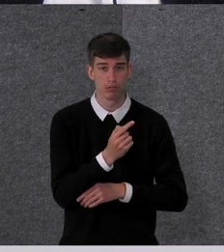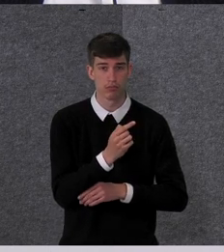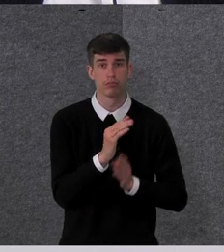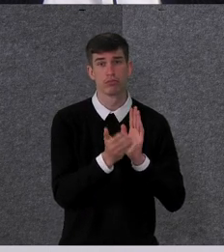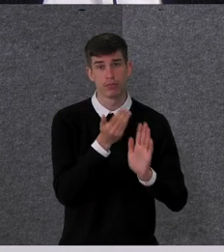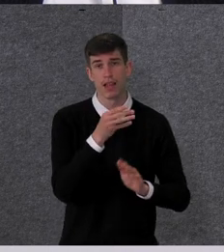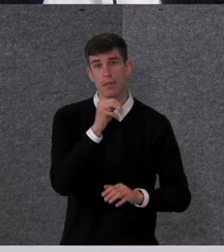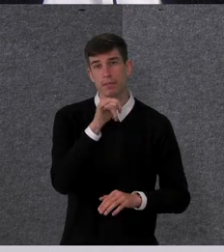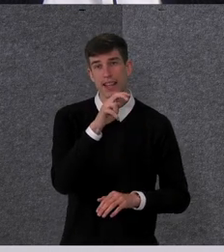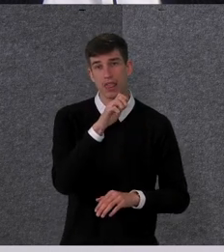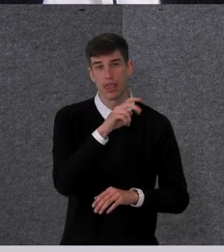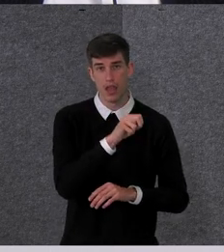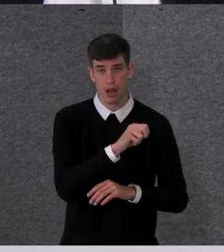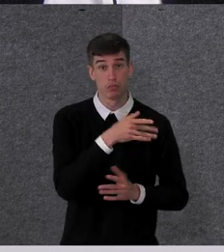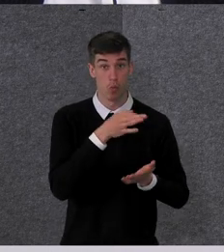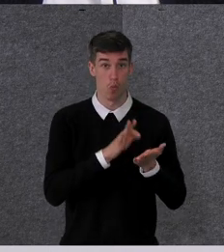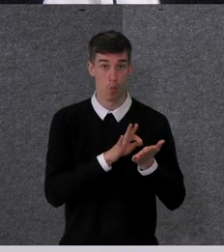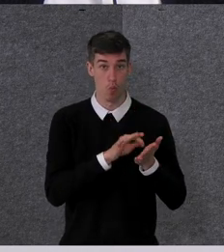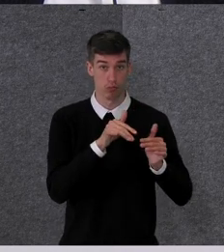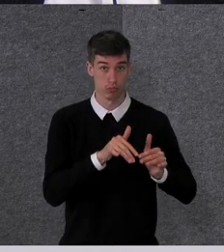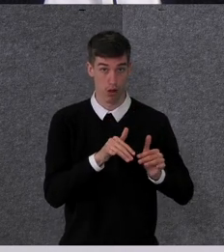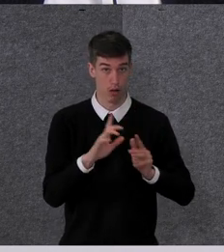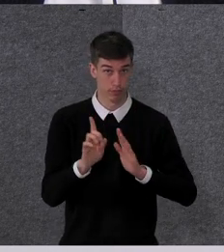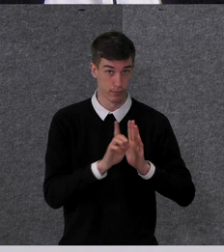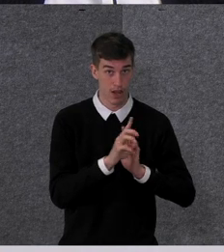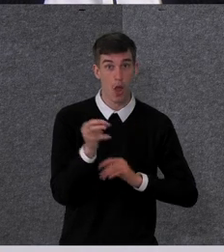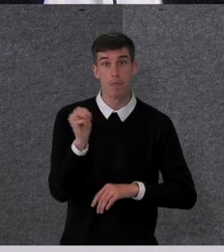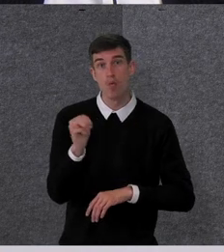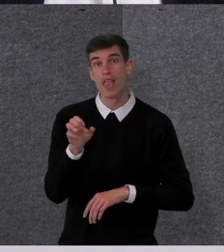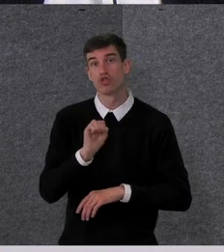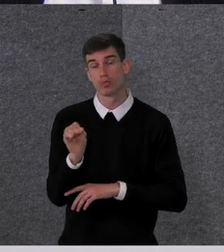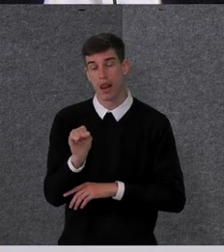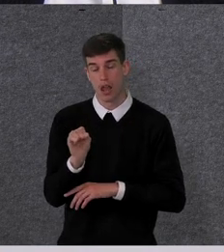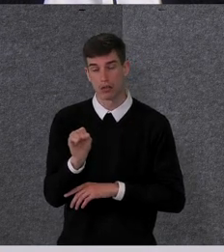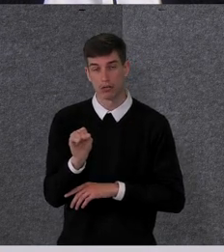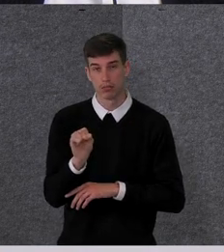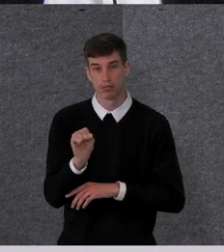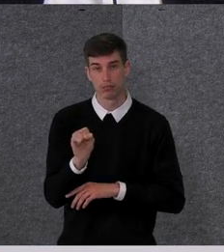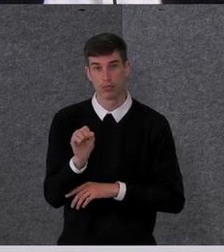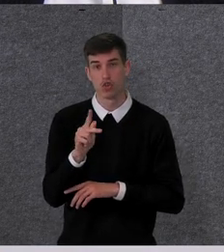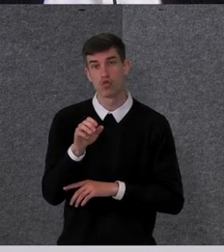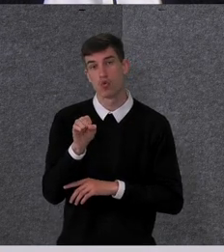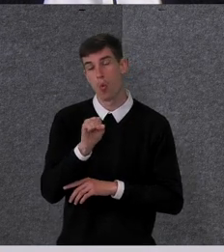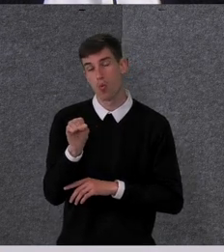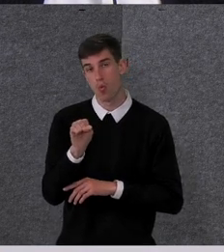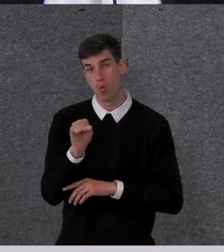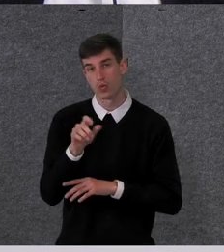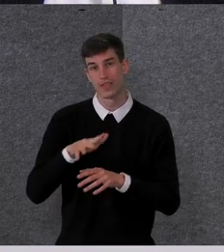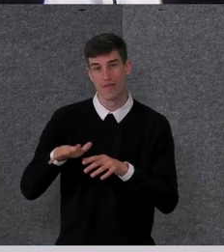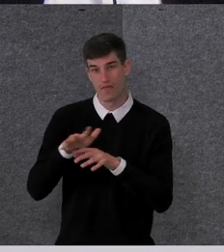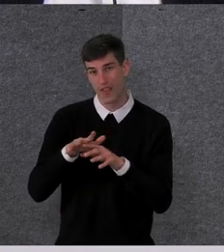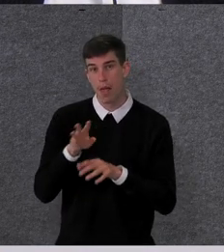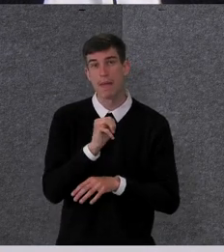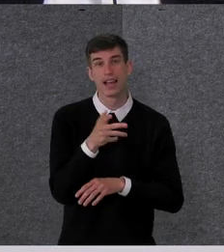KV Minden. Sie ist hier vor Ort. Anne-Monika Spalleck, KV Coesfeld, sowie Maria